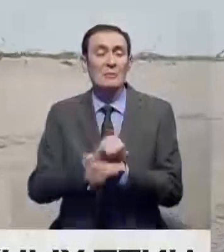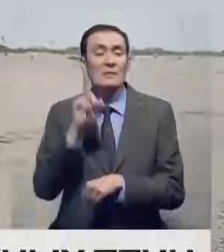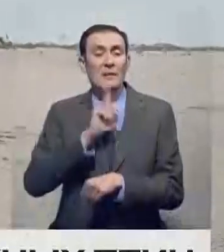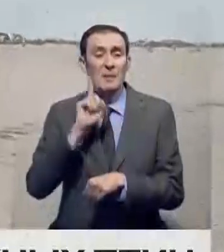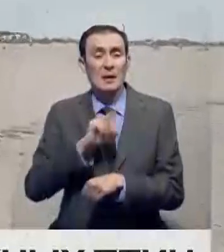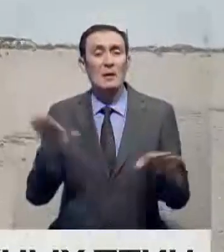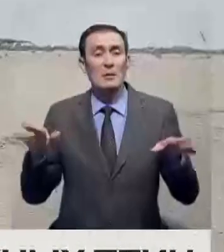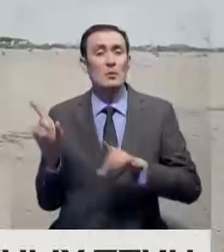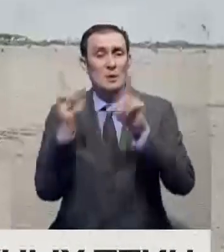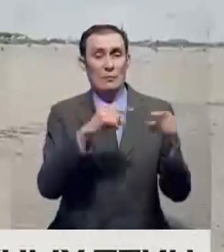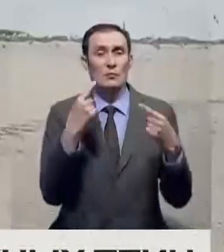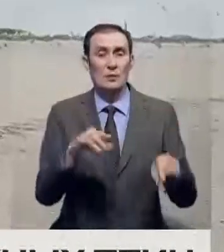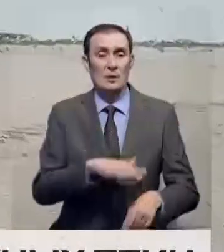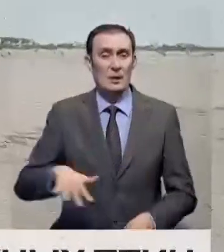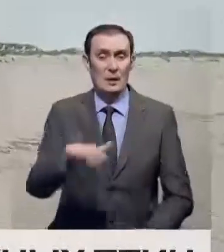временно.